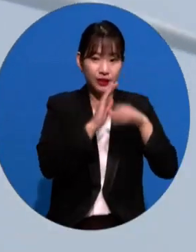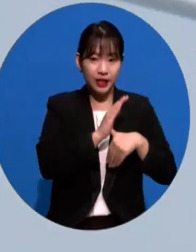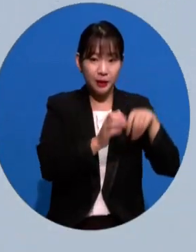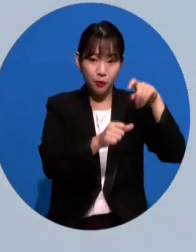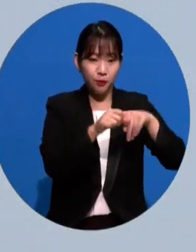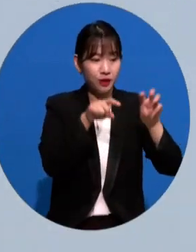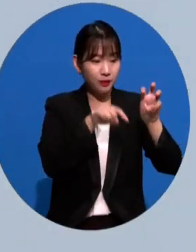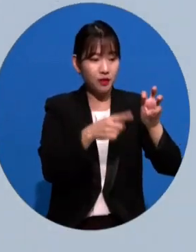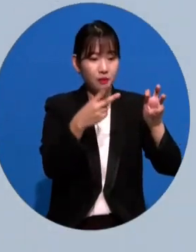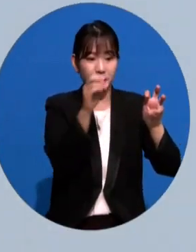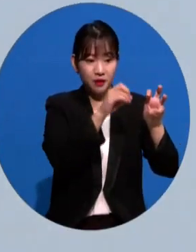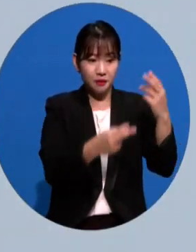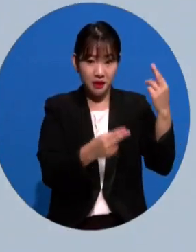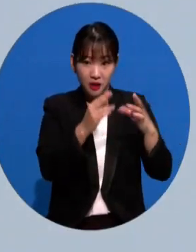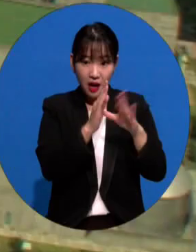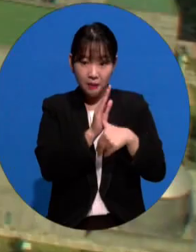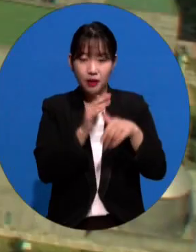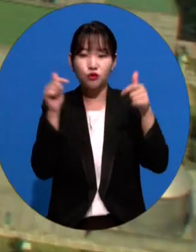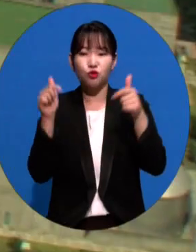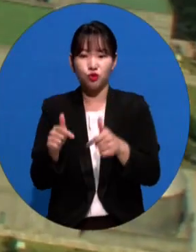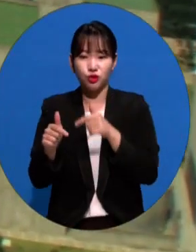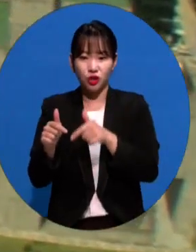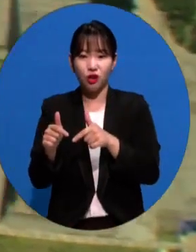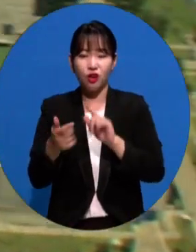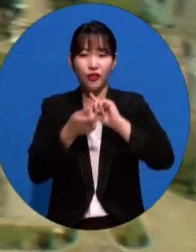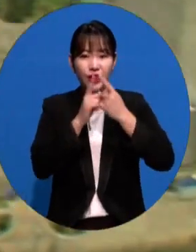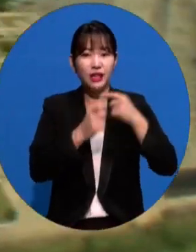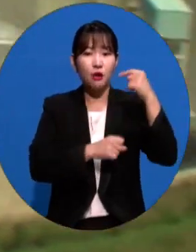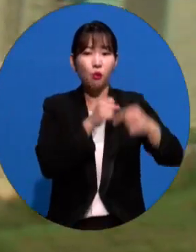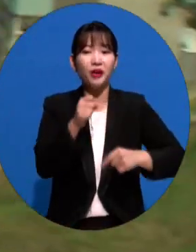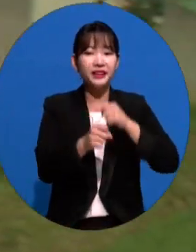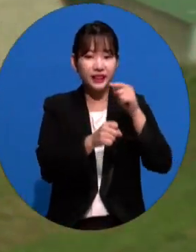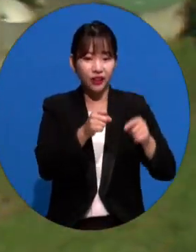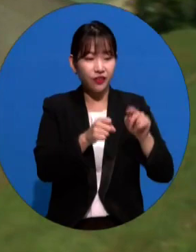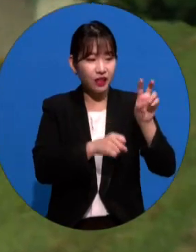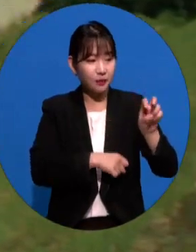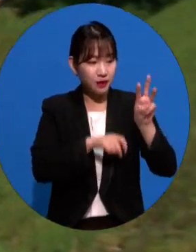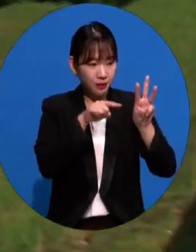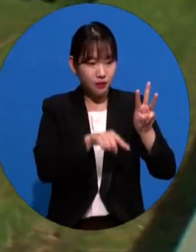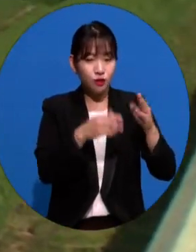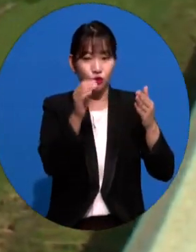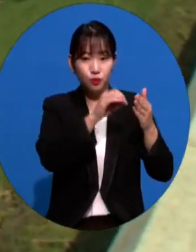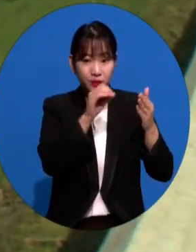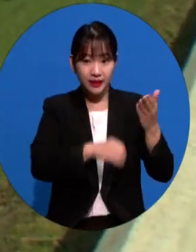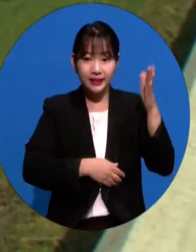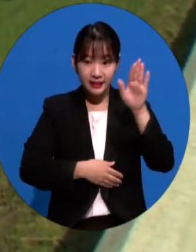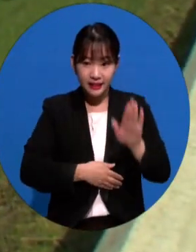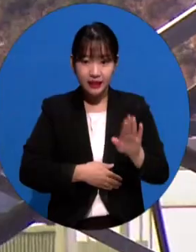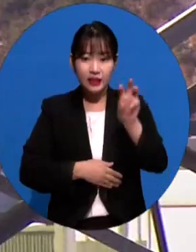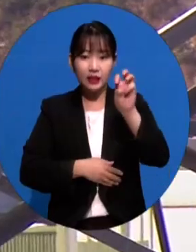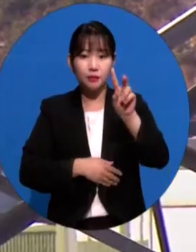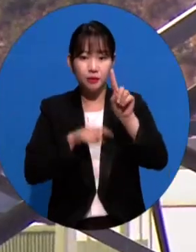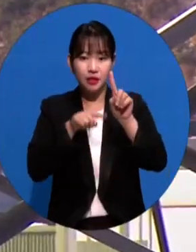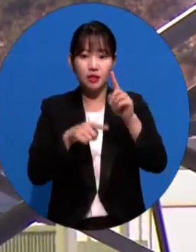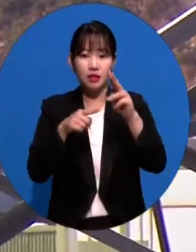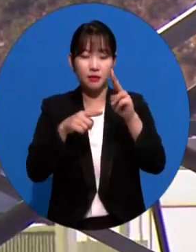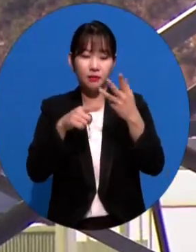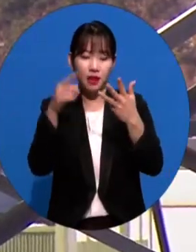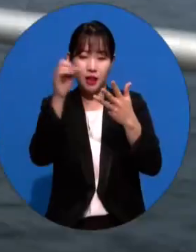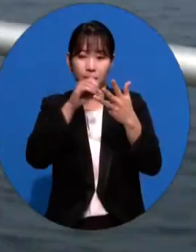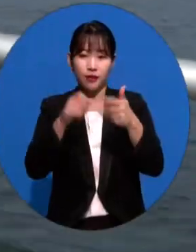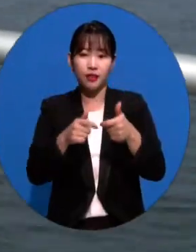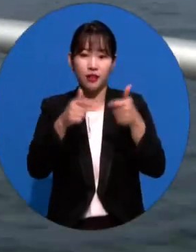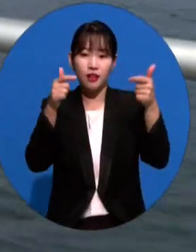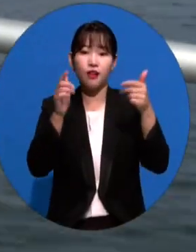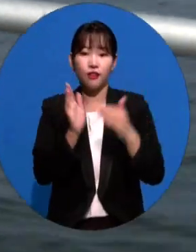목표였던 30.2%에서 줄인 것으로 대신 원전 비중을 23.9%에서 32.8%로